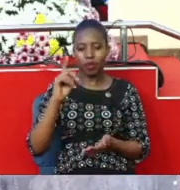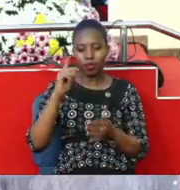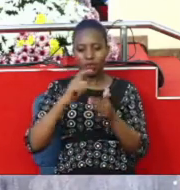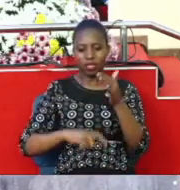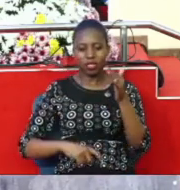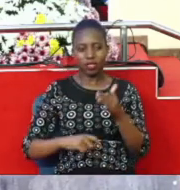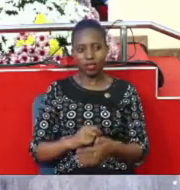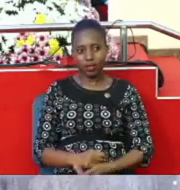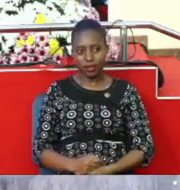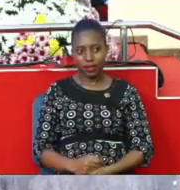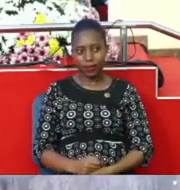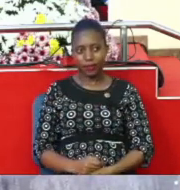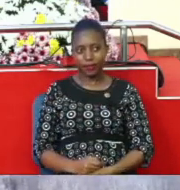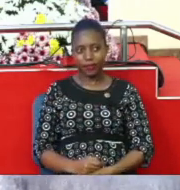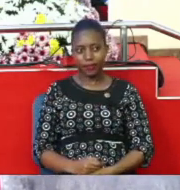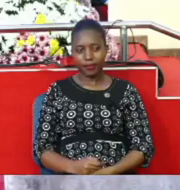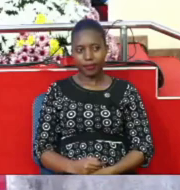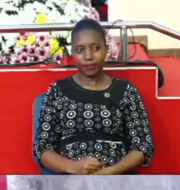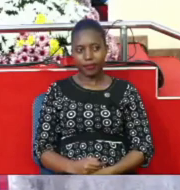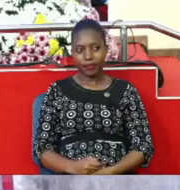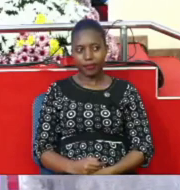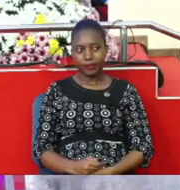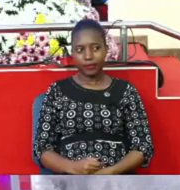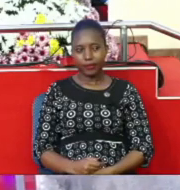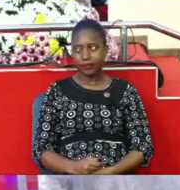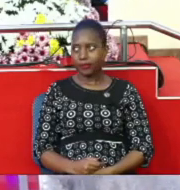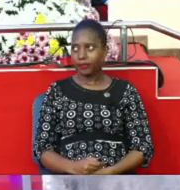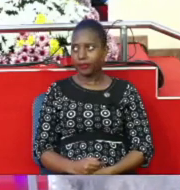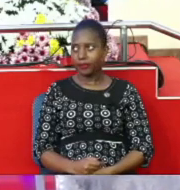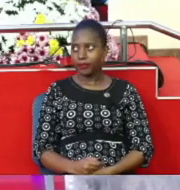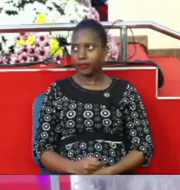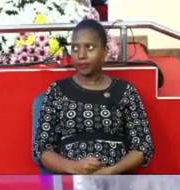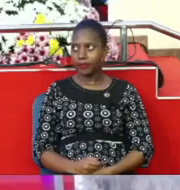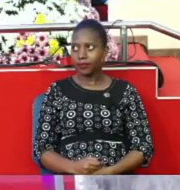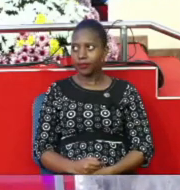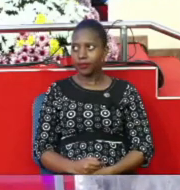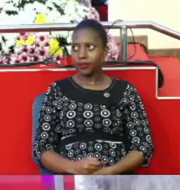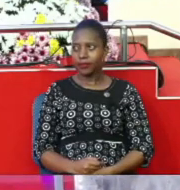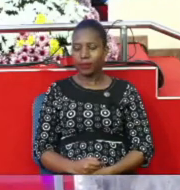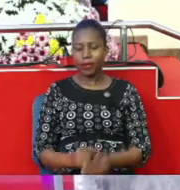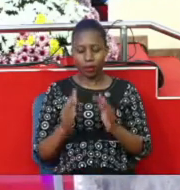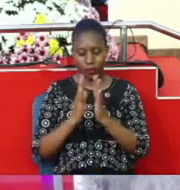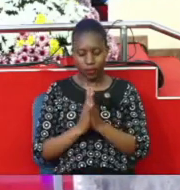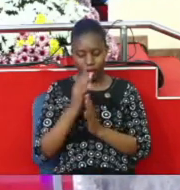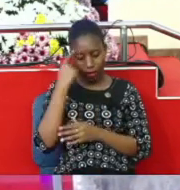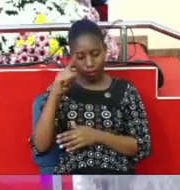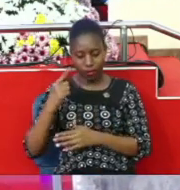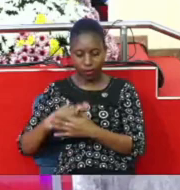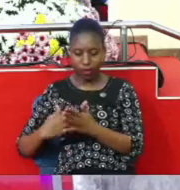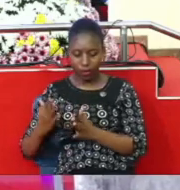Mwambie jirani yako, sijafikisha hapo wamesema lakini, hiyo 35 sijafikisha. Lakini uniombee nifikishe. Sindio?